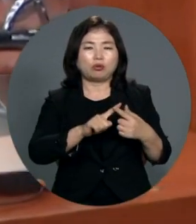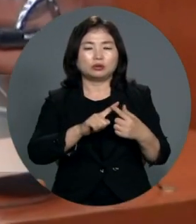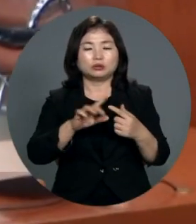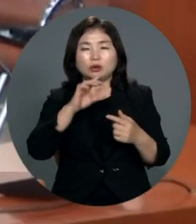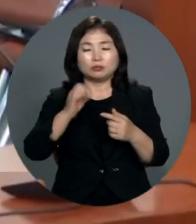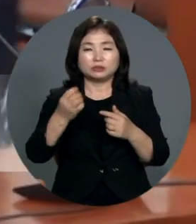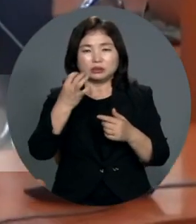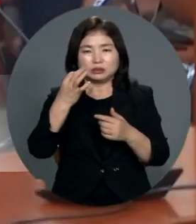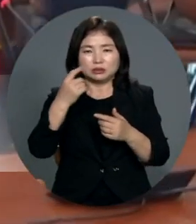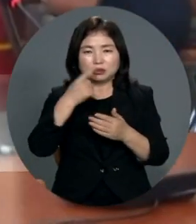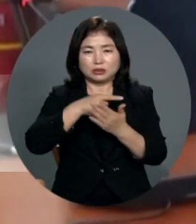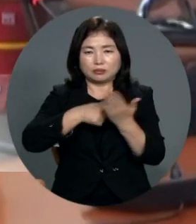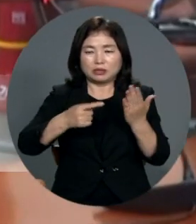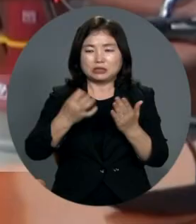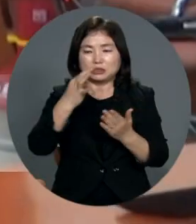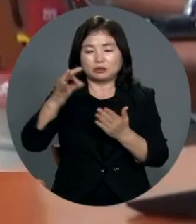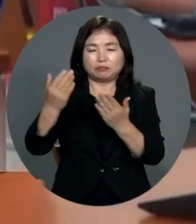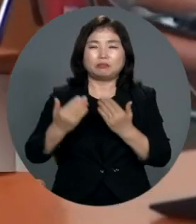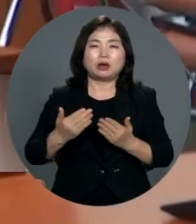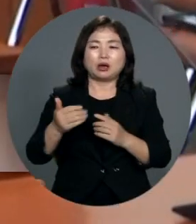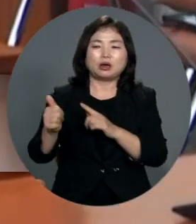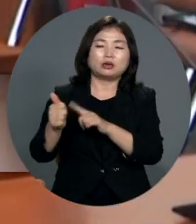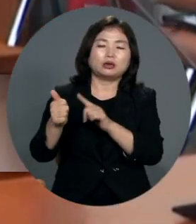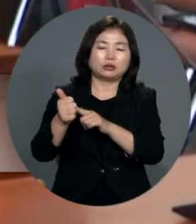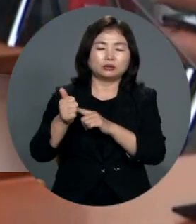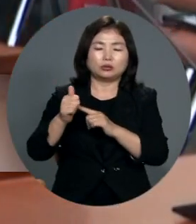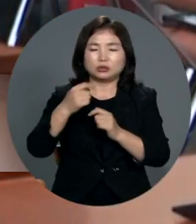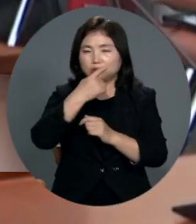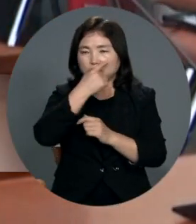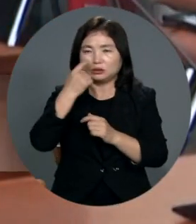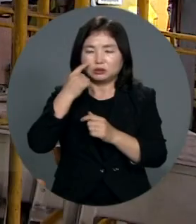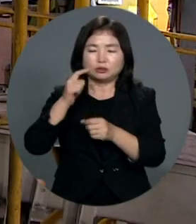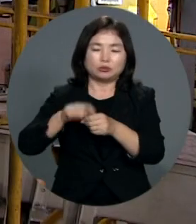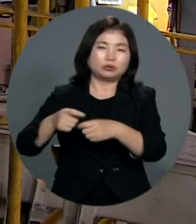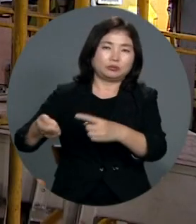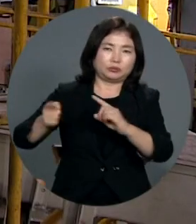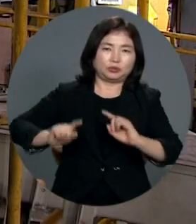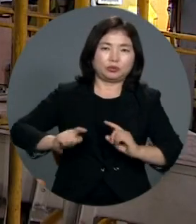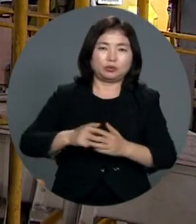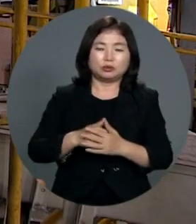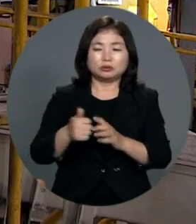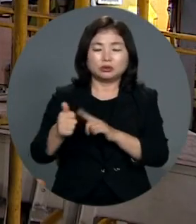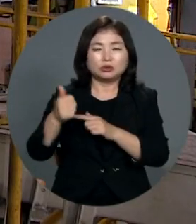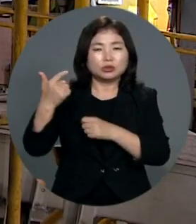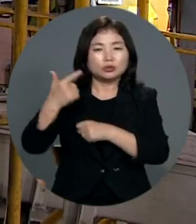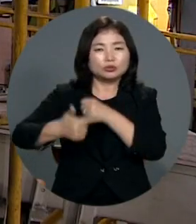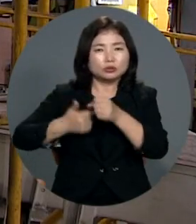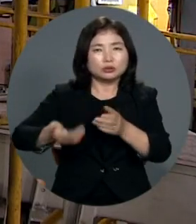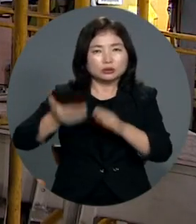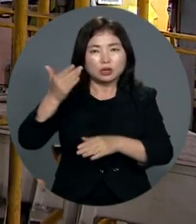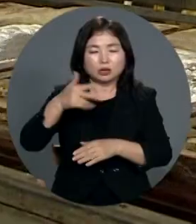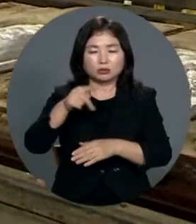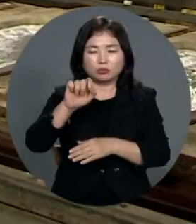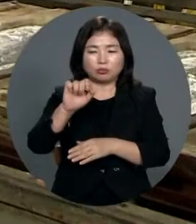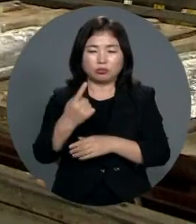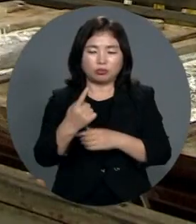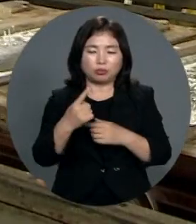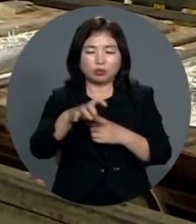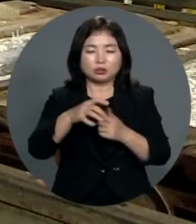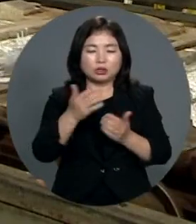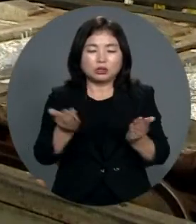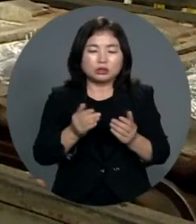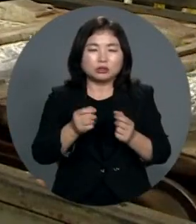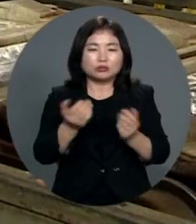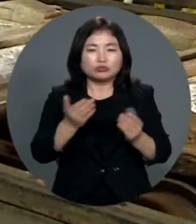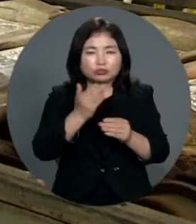산재로 인정받은 진현철 씨도 참고인으로 국감장에 나왔습니다. 진 씨는 6년 넘게 재련소 하청업체에서 근무한